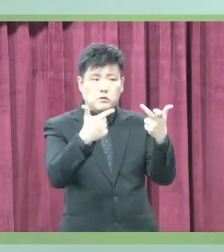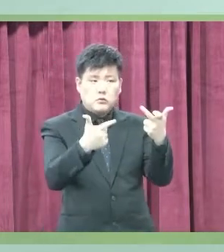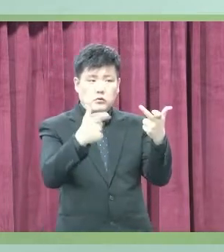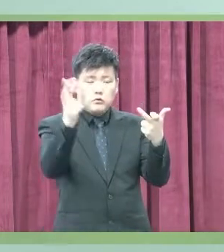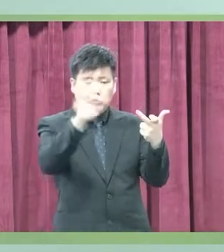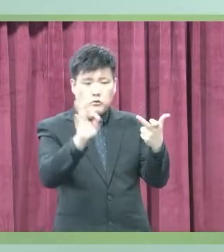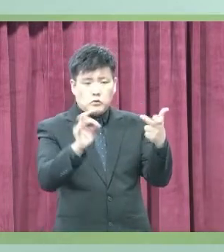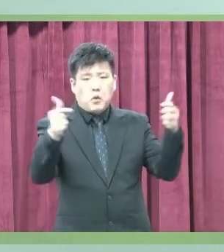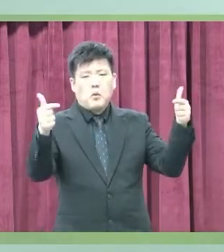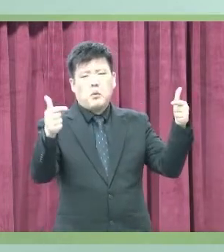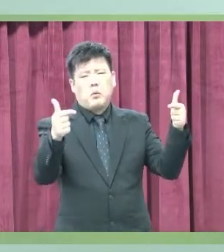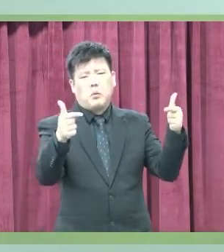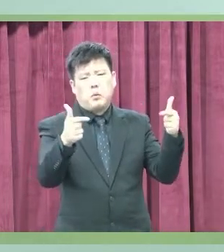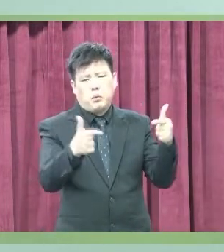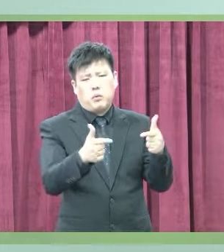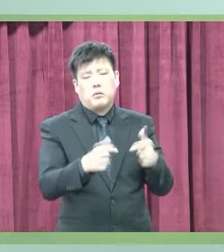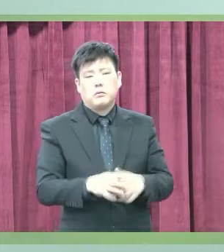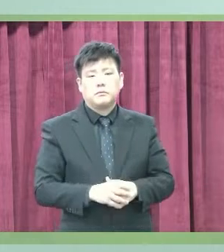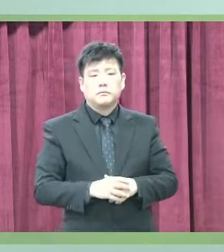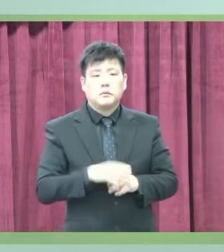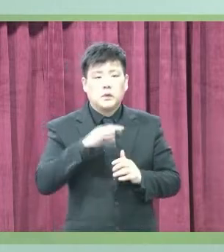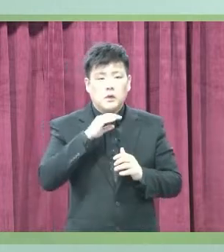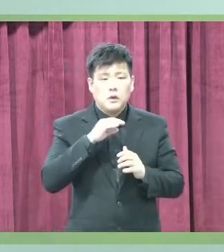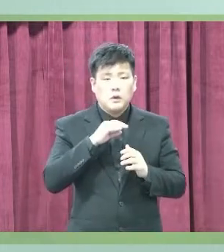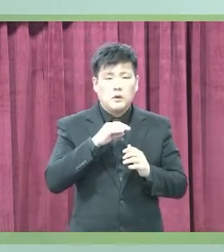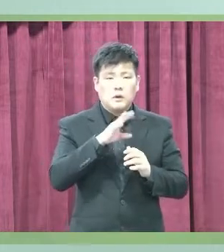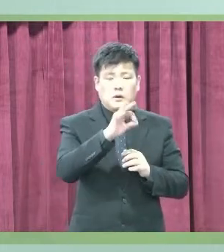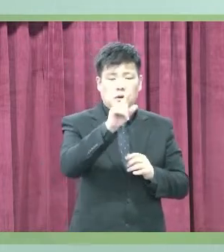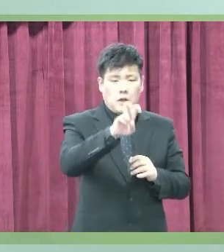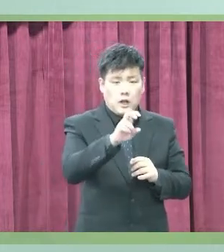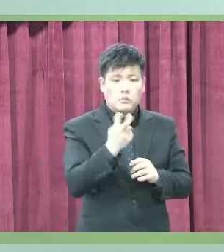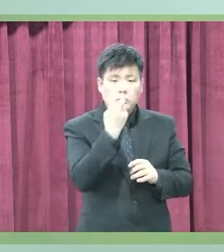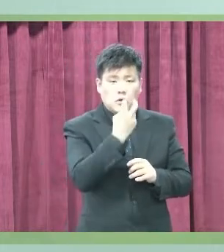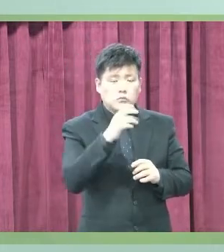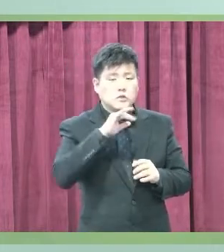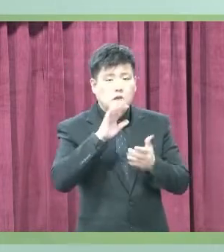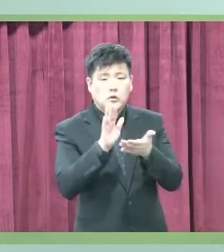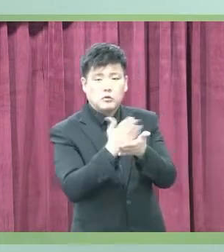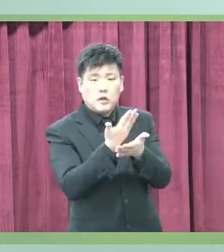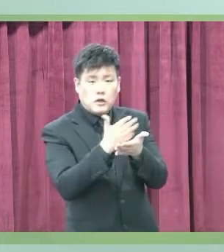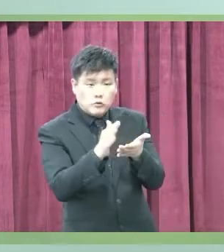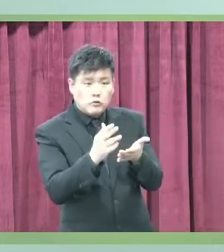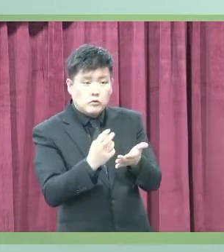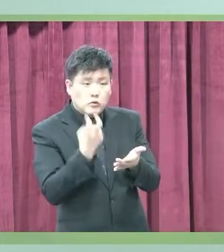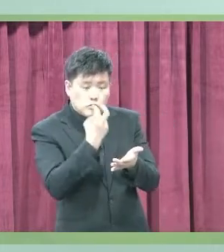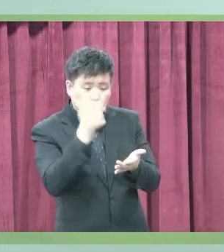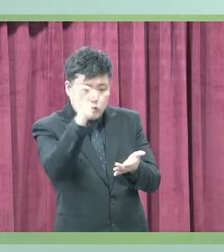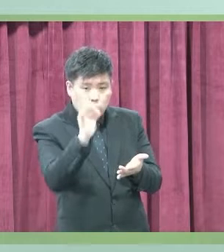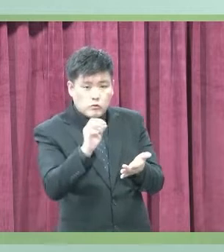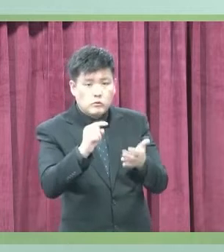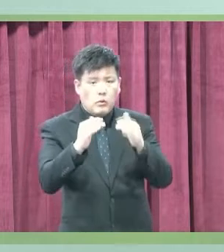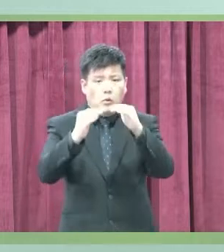17.6%포인트로 낮게 나타나고 있습니다. 암 검진의 연령 표준화 수검률에서 격차가 더